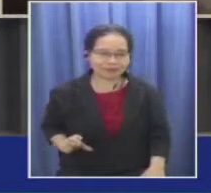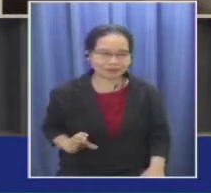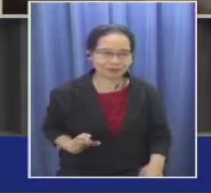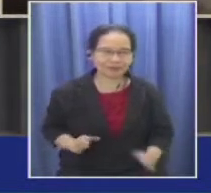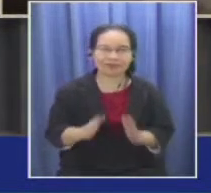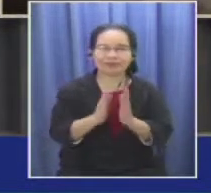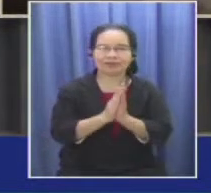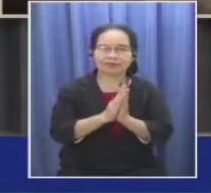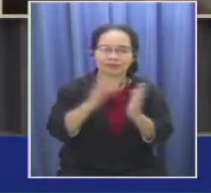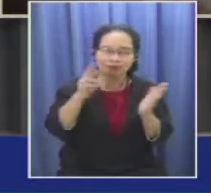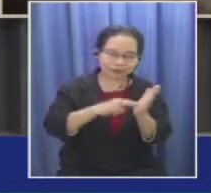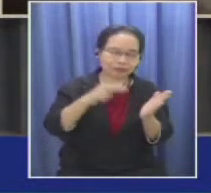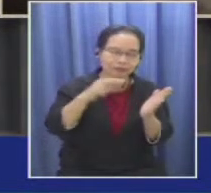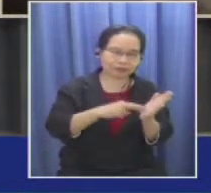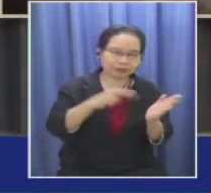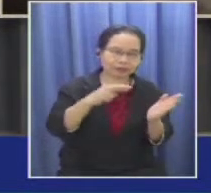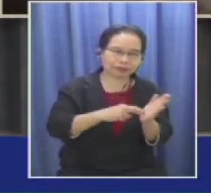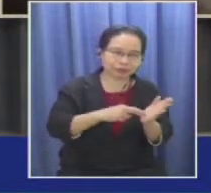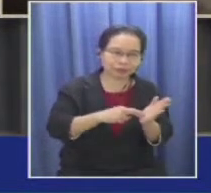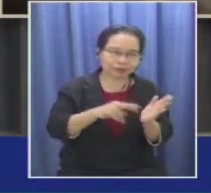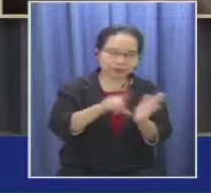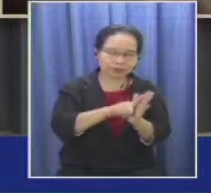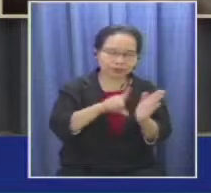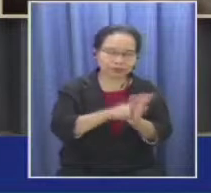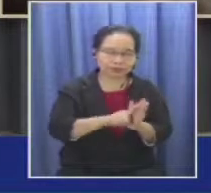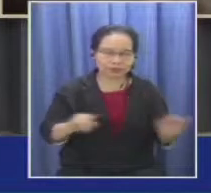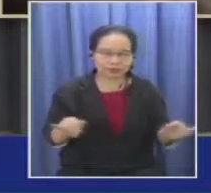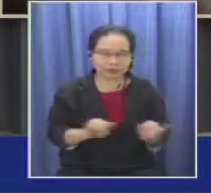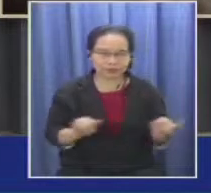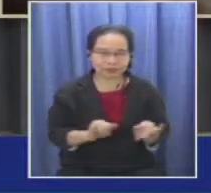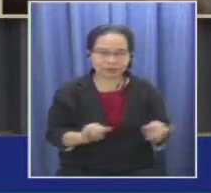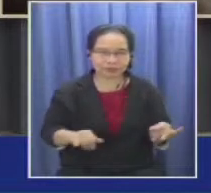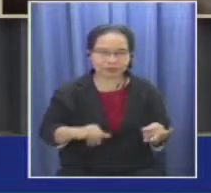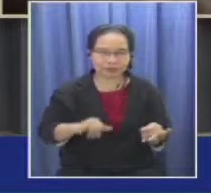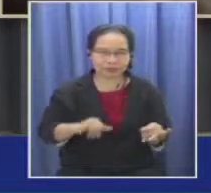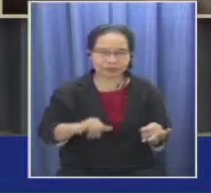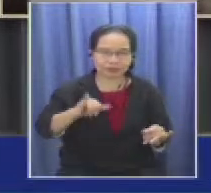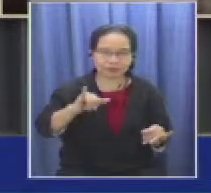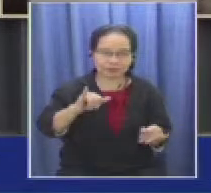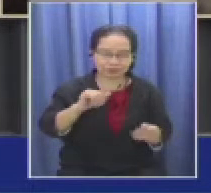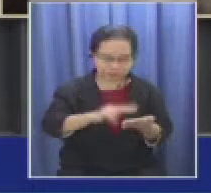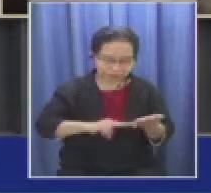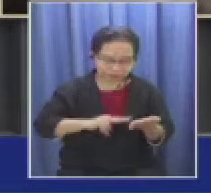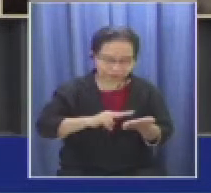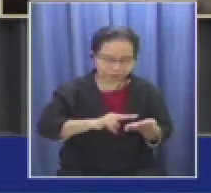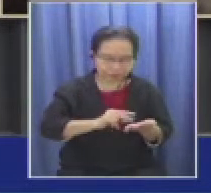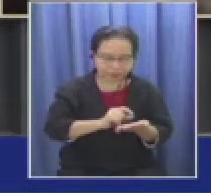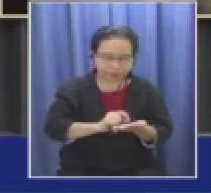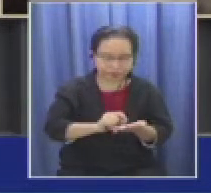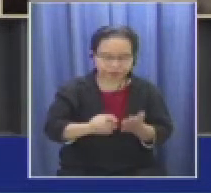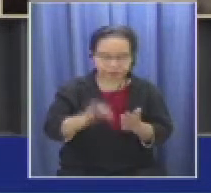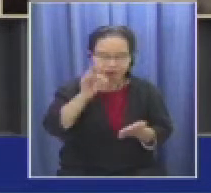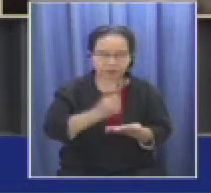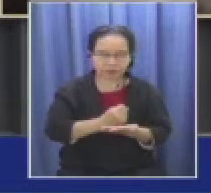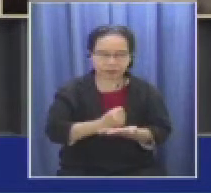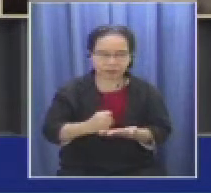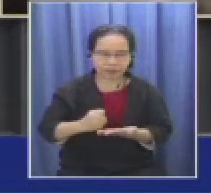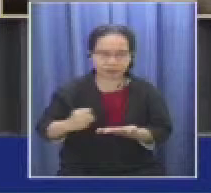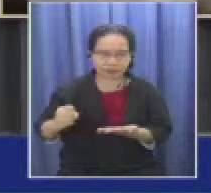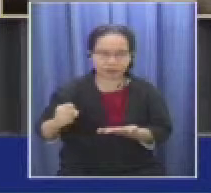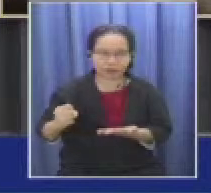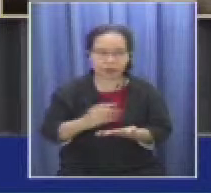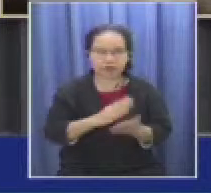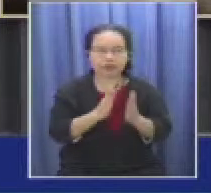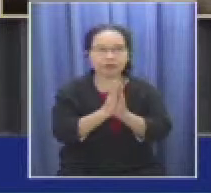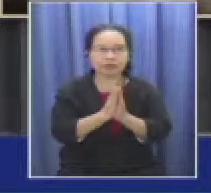wɔbɔ ne tɔfa adeɛ ɛhia wɔn mo pɛ no wɔbisa yɛ wankwankɔ ton Nsɛm ankwankɔyɛ 40 days